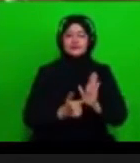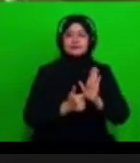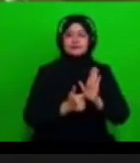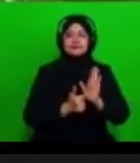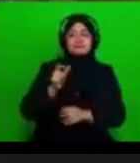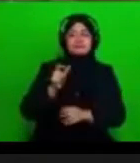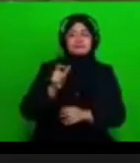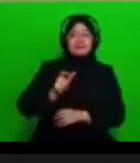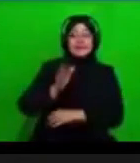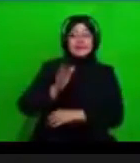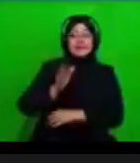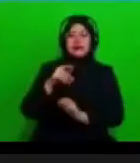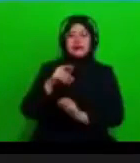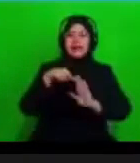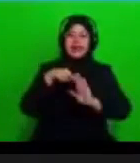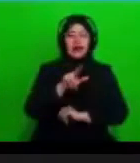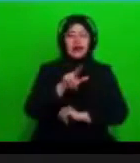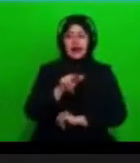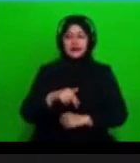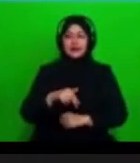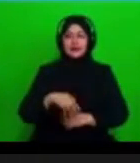akan memaparkan lebih detail.